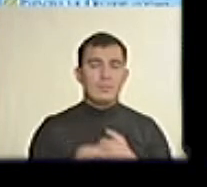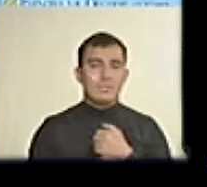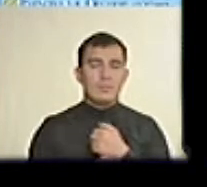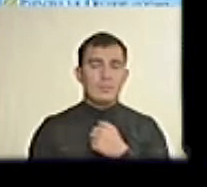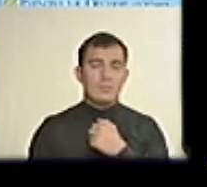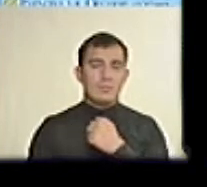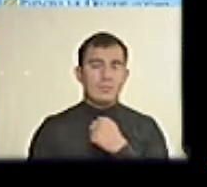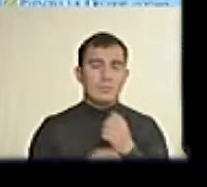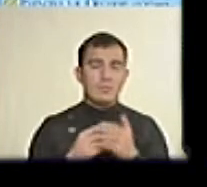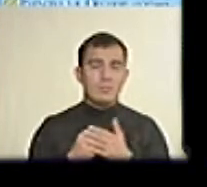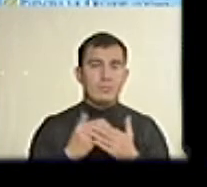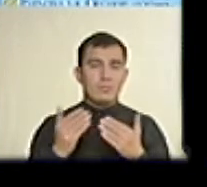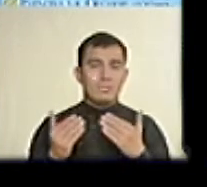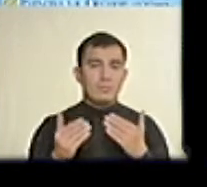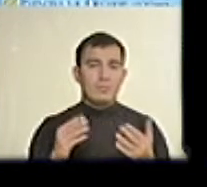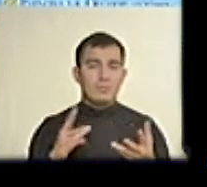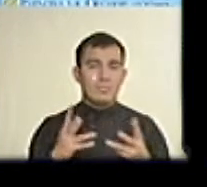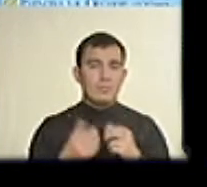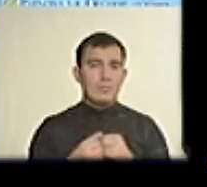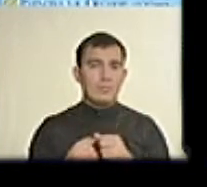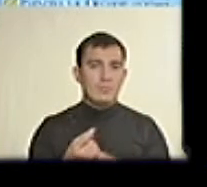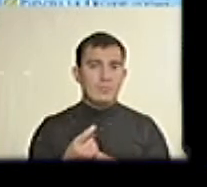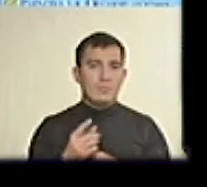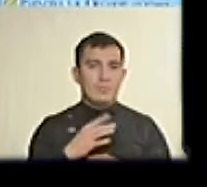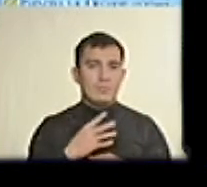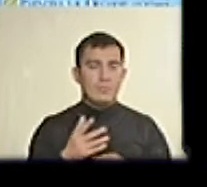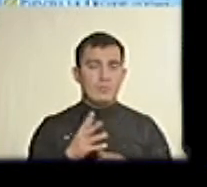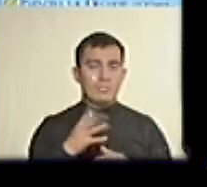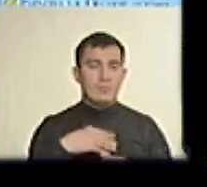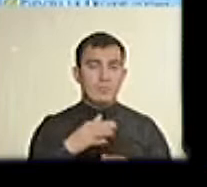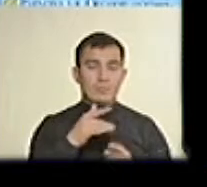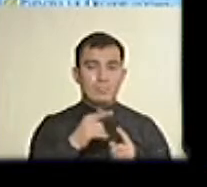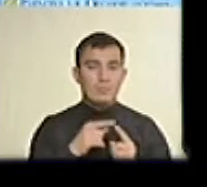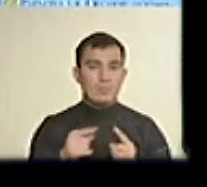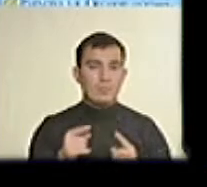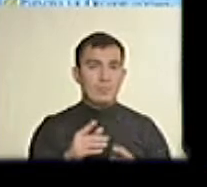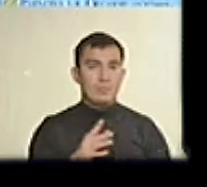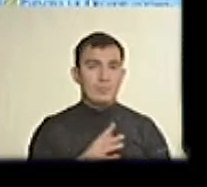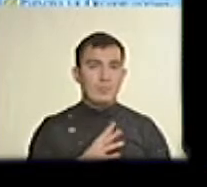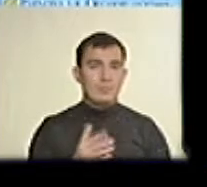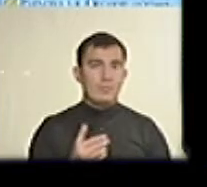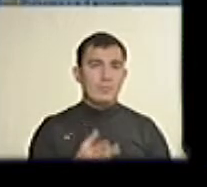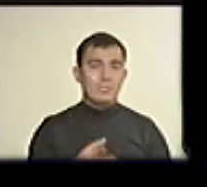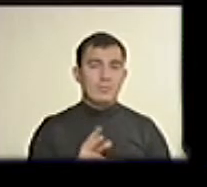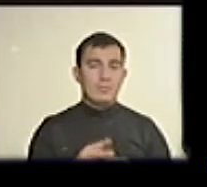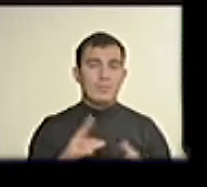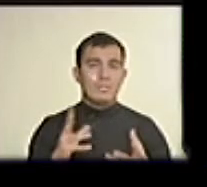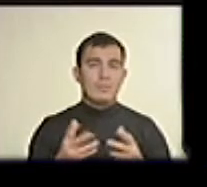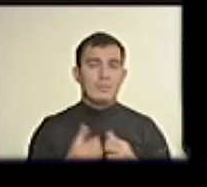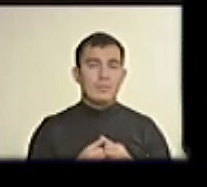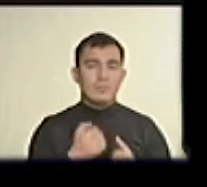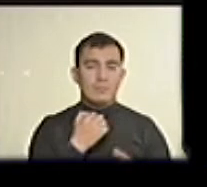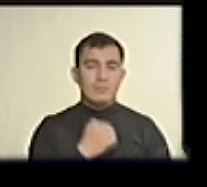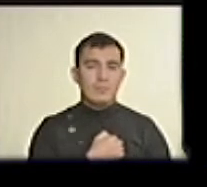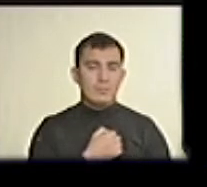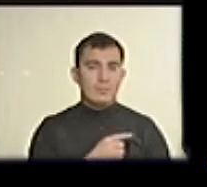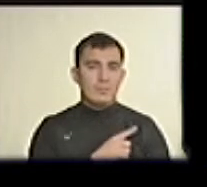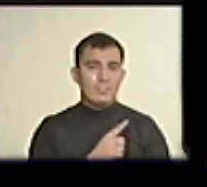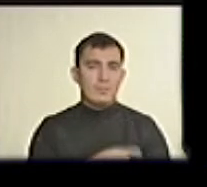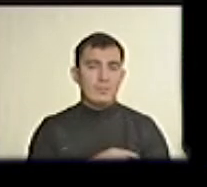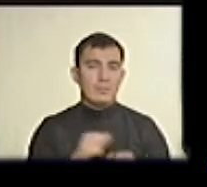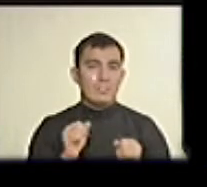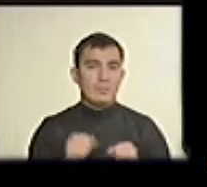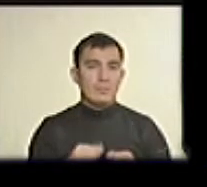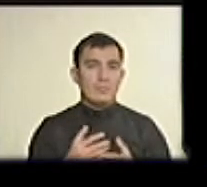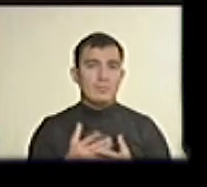xonligi orasida yetakchi bo'lish. Payt kelganda agar armiyasini kuchaytira olsa, kerak bo'lsa ularni bosib